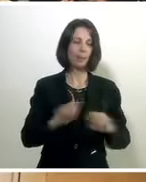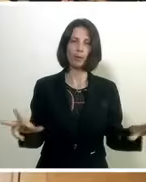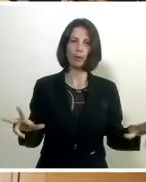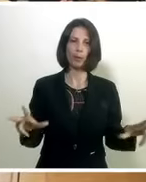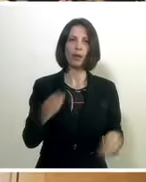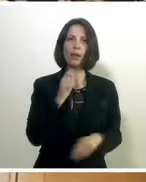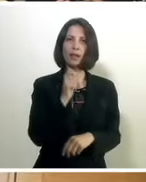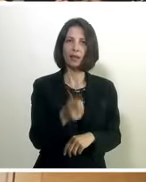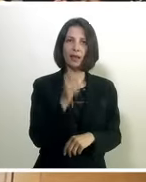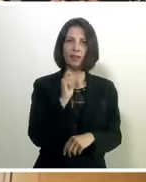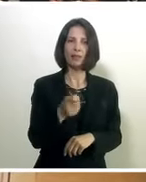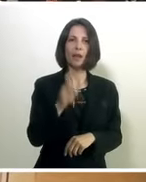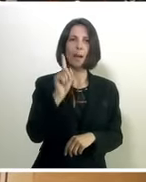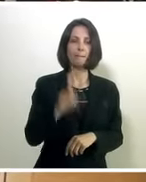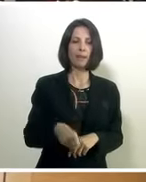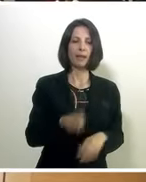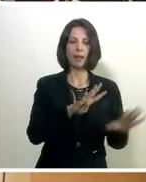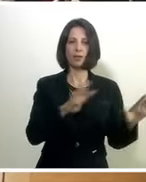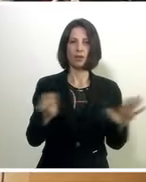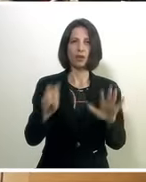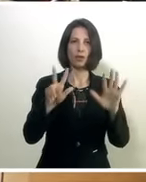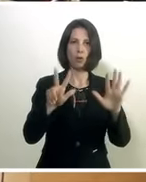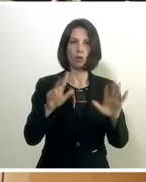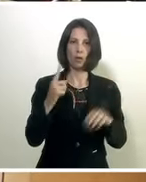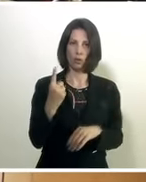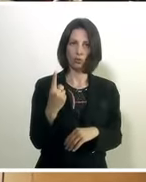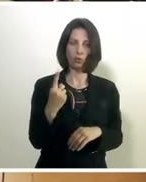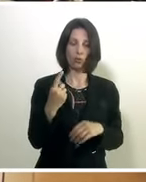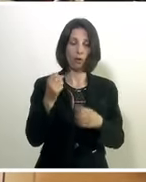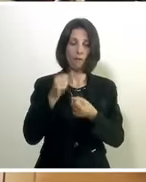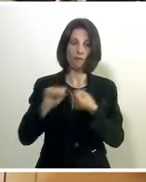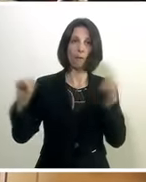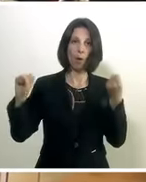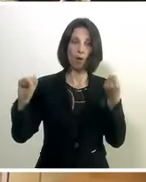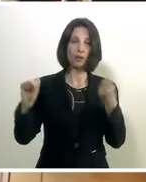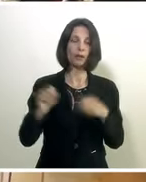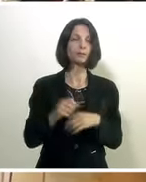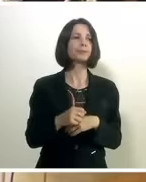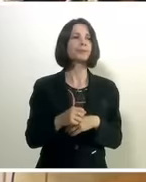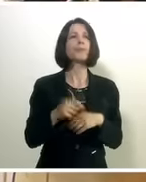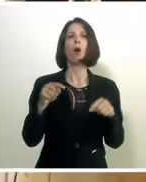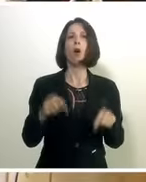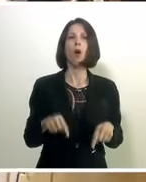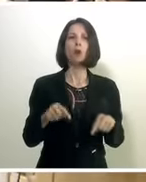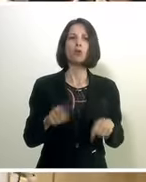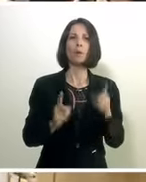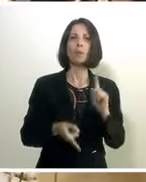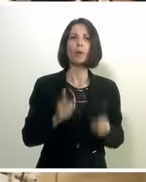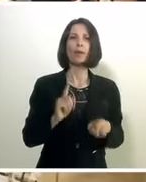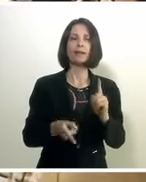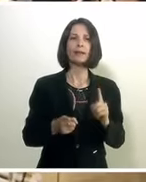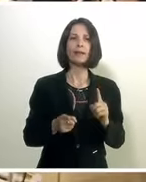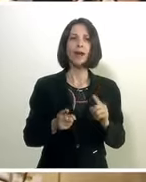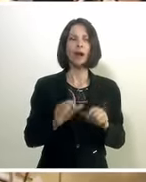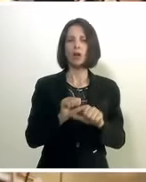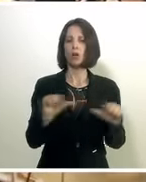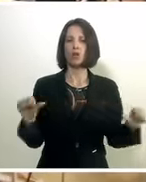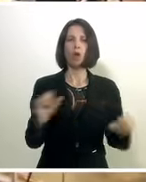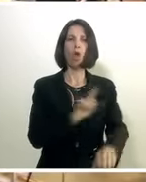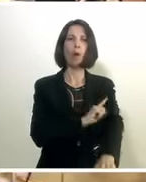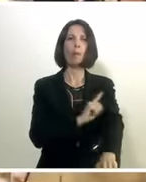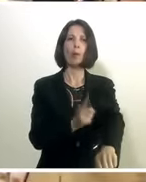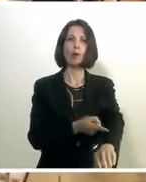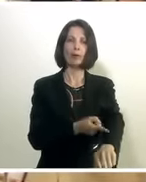giustamente divenuta famosa e importante i partiti di oggi proseguiva sono soprattutto macchine di potere e di